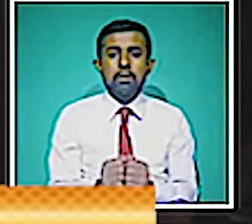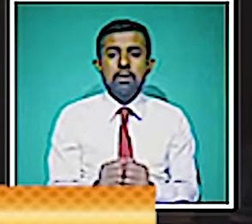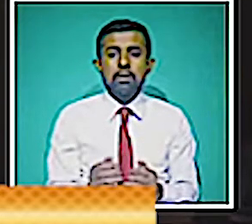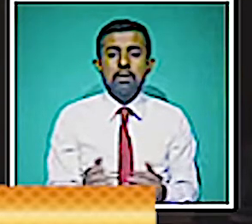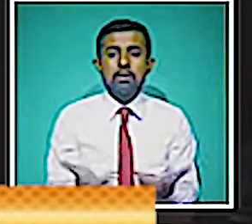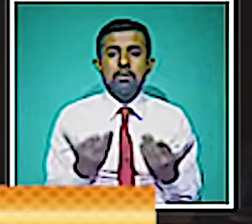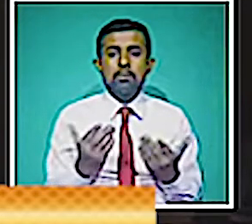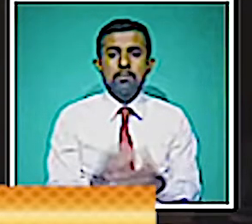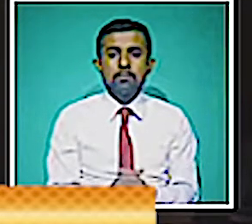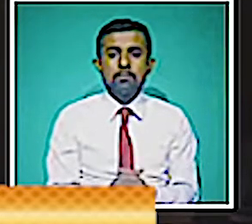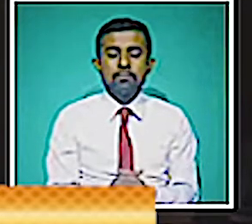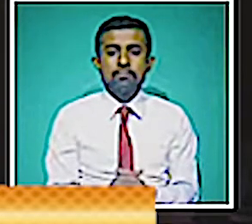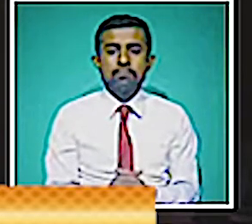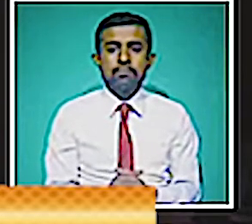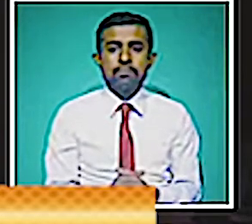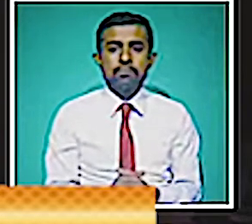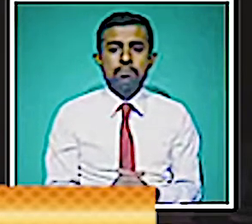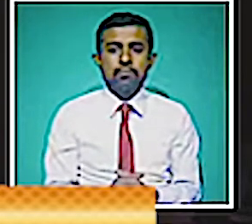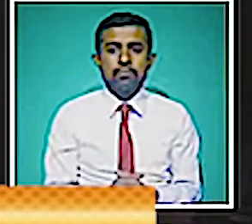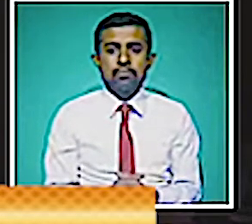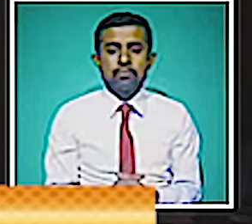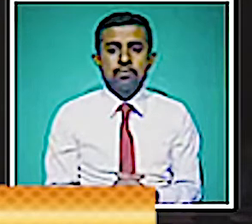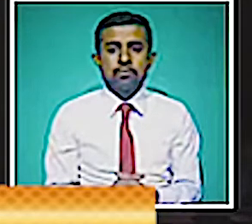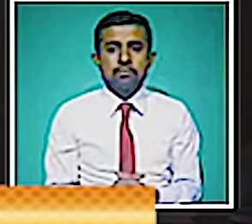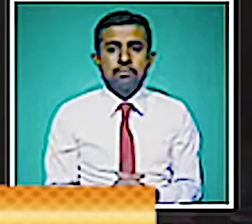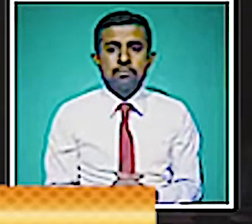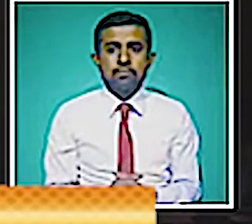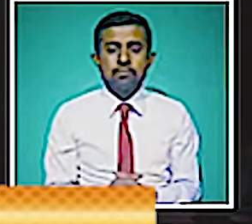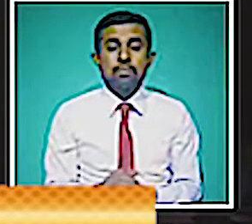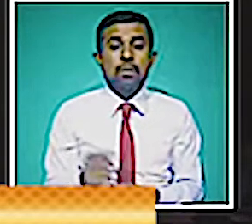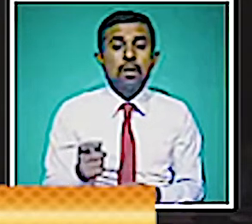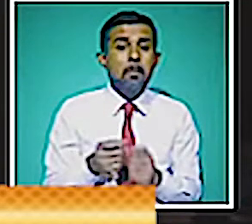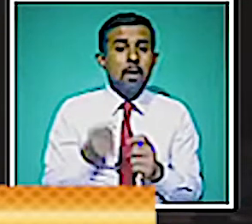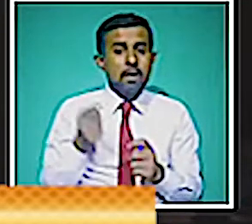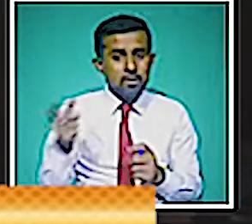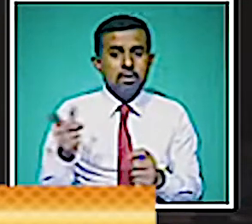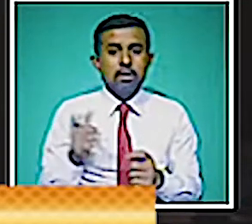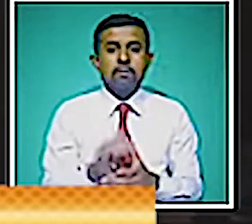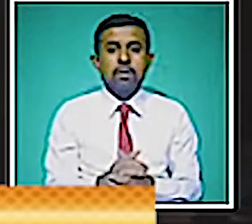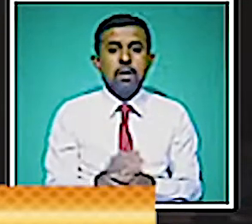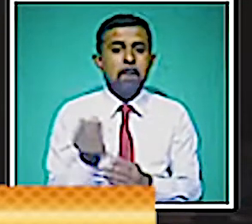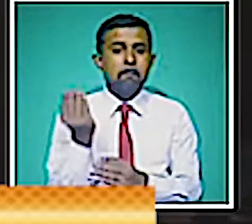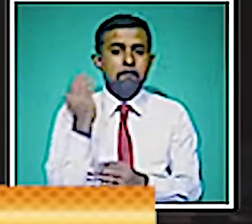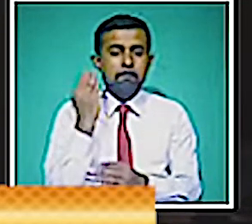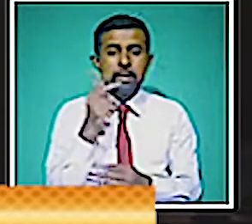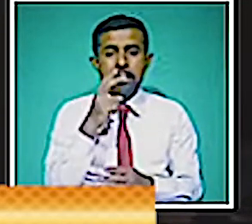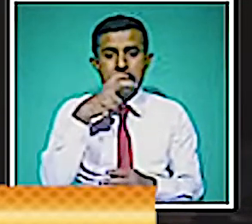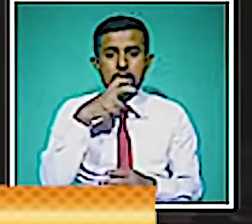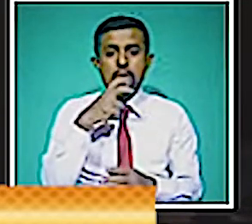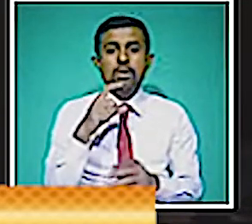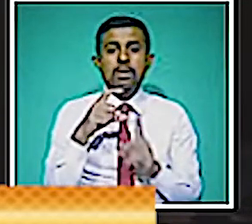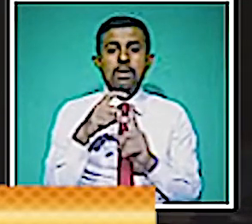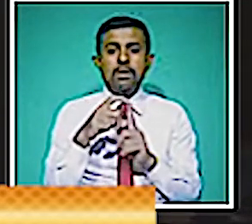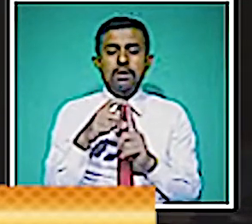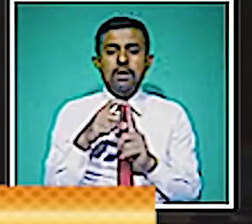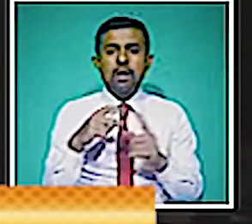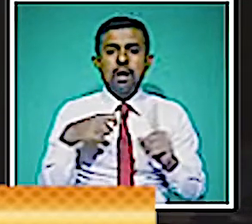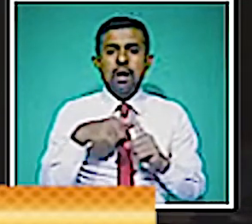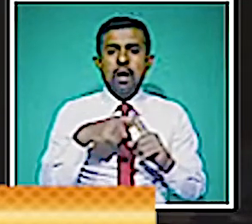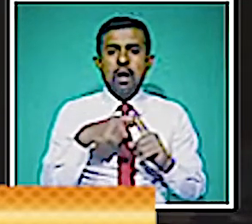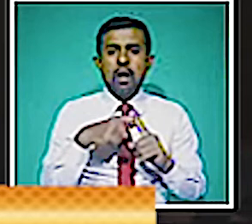டிவிஷன் என்ற பிரிவுக்குள்ளால் அவர்களுக்கு சம்பளம் வழங்கப்படுகிறது. அண்மையிலே கிளிநொச்சி மாவட்டத்தினுடைய கண்டாவளை பிரதேசங்களால்